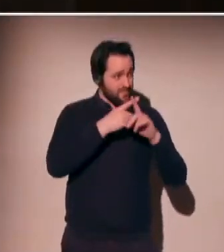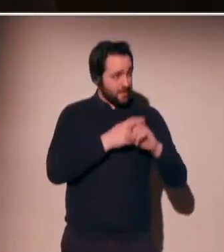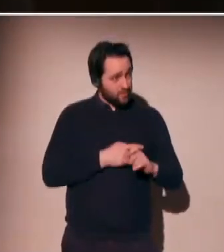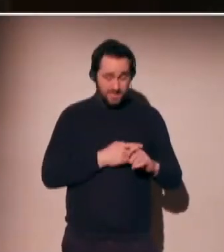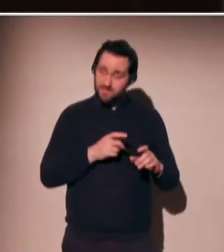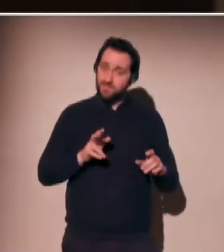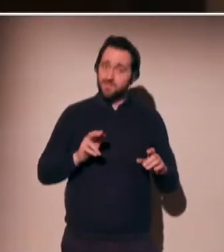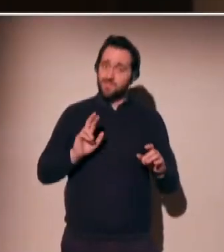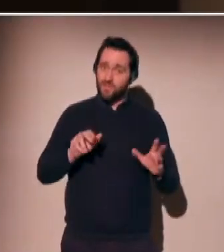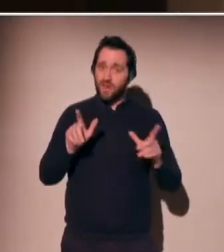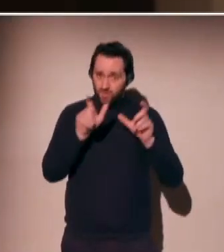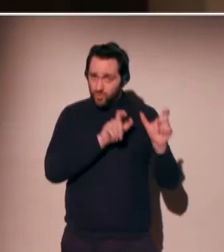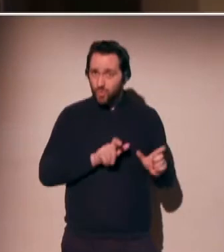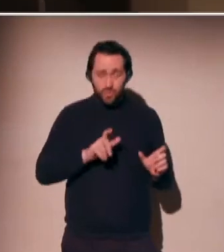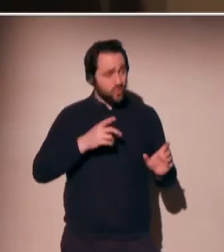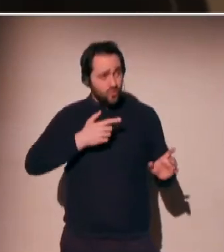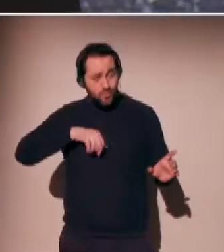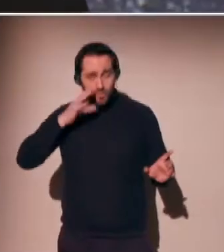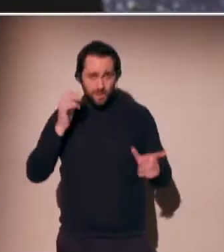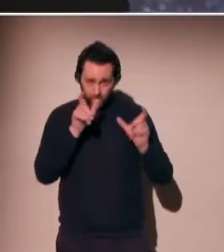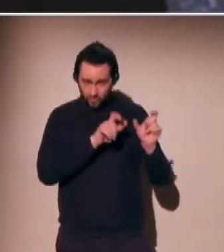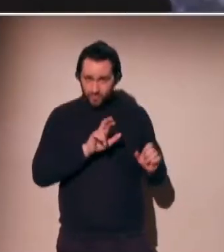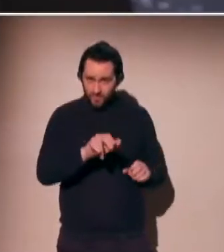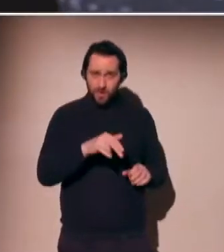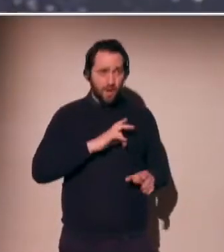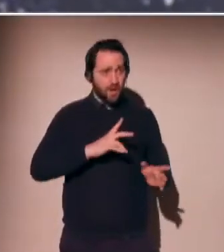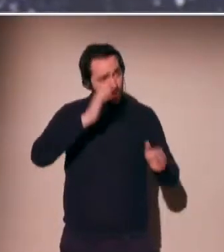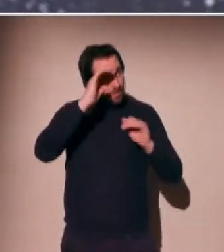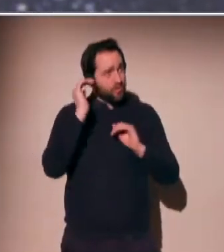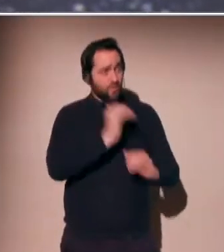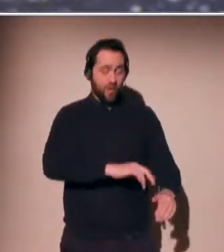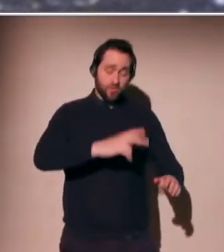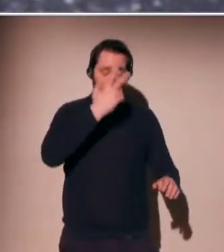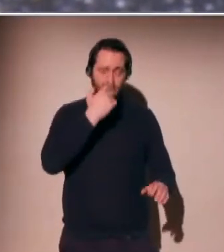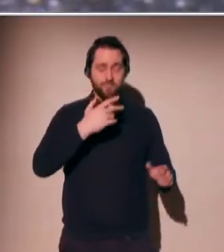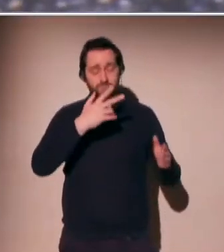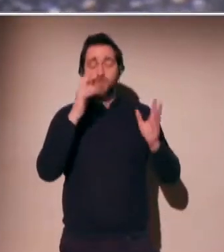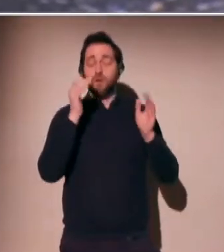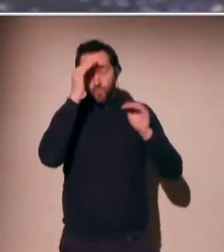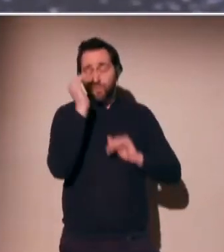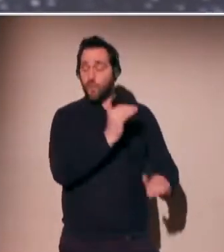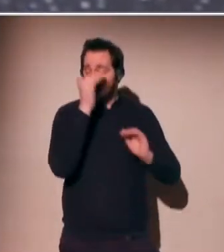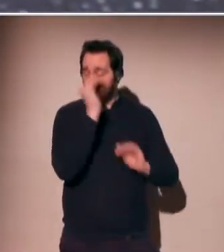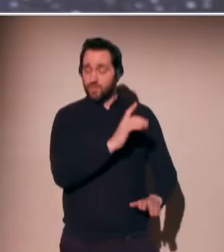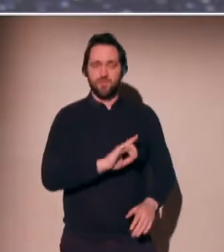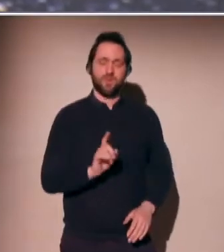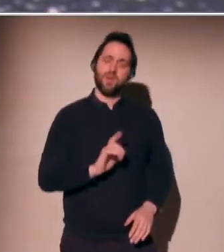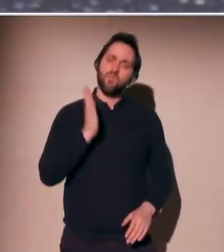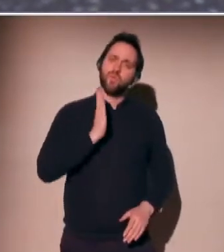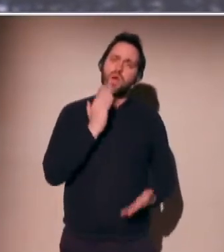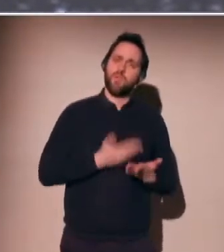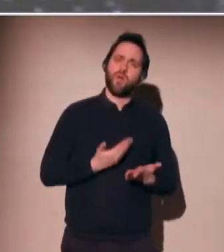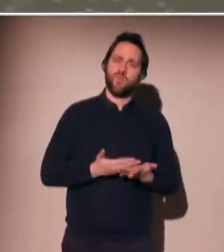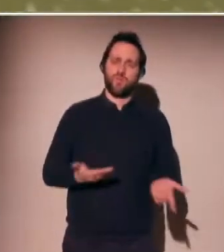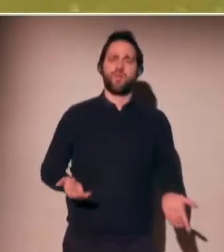nous devrions leur faire confiance au-delà du fait que ça s'appelle algorithme? Il faut plus de preuves. Alors, et il faut que